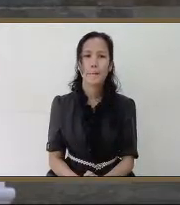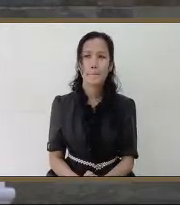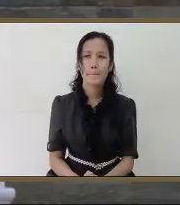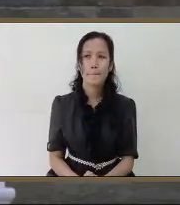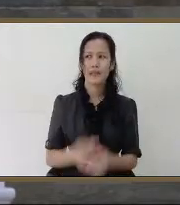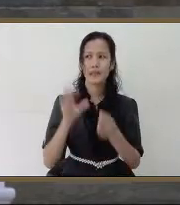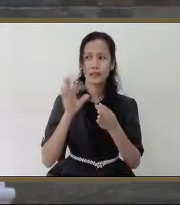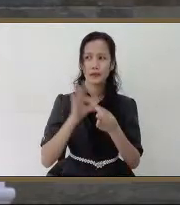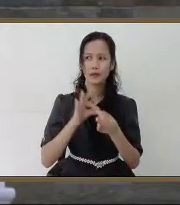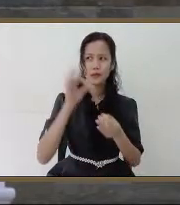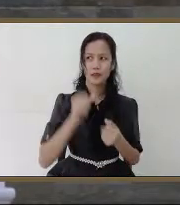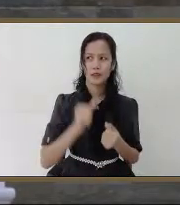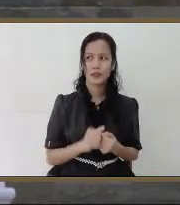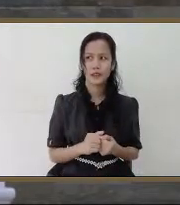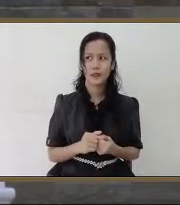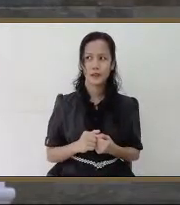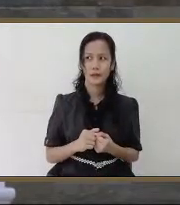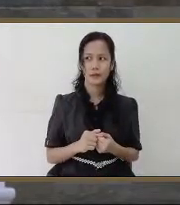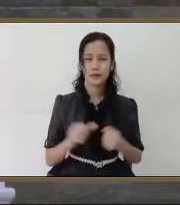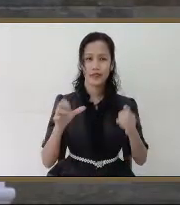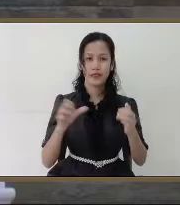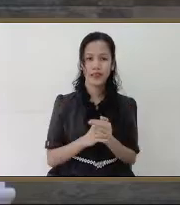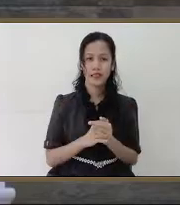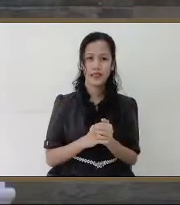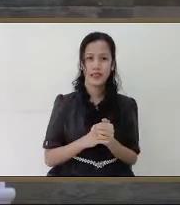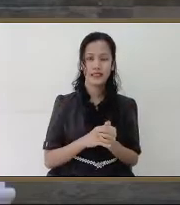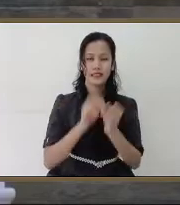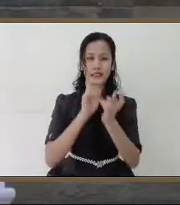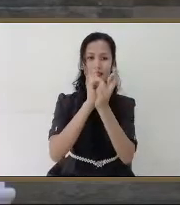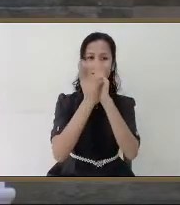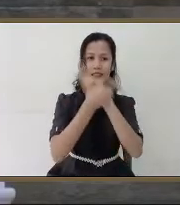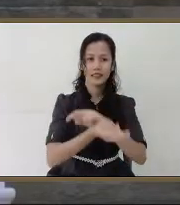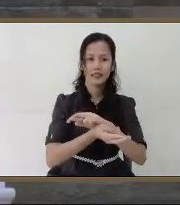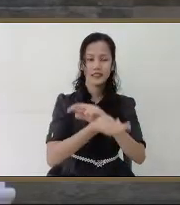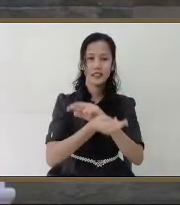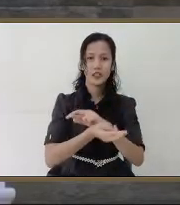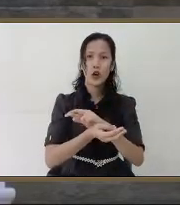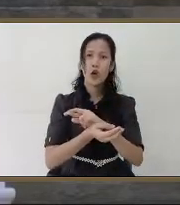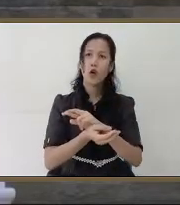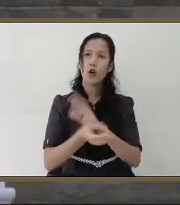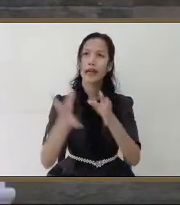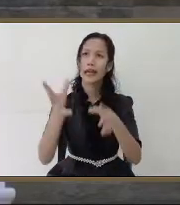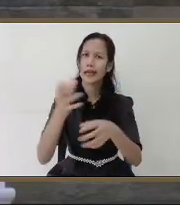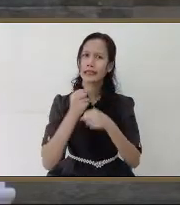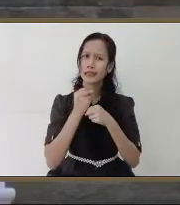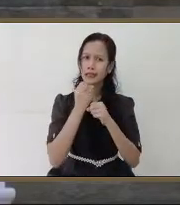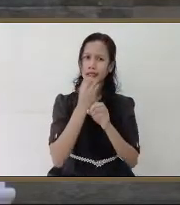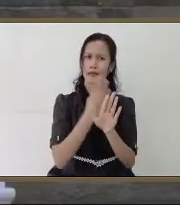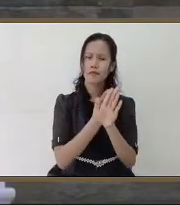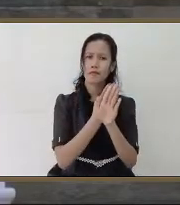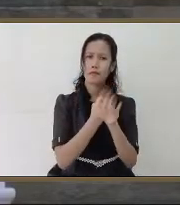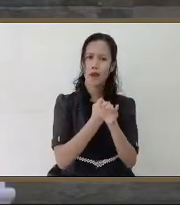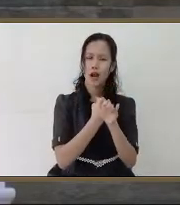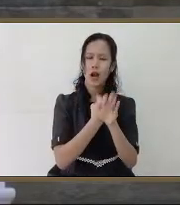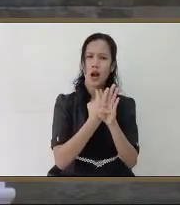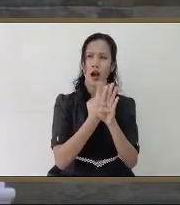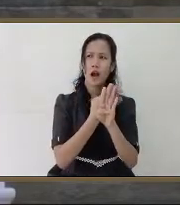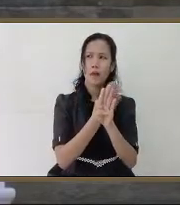history po na yan, is getting back to the right basis. Maganda po ito. Kaya gusto ko po ito, kinuha ko